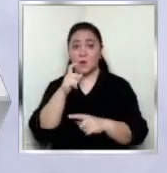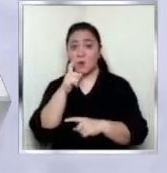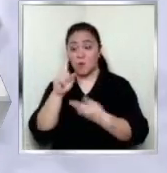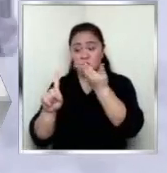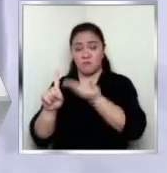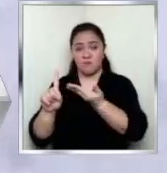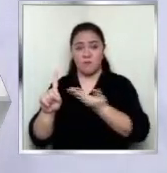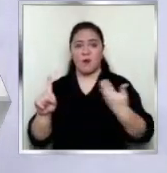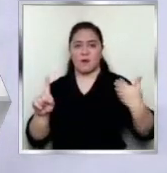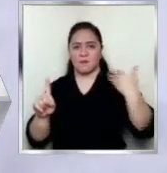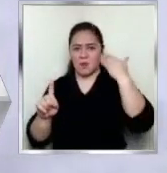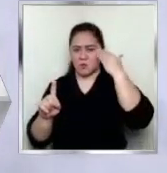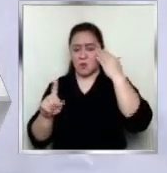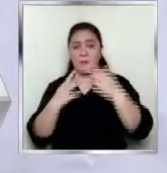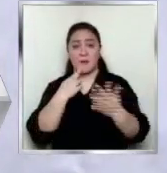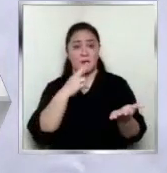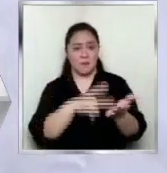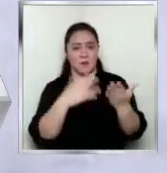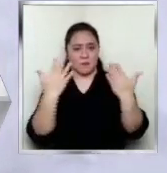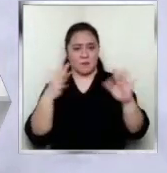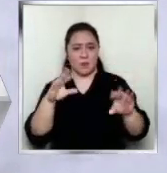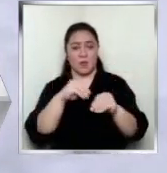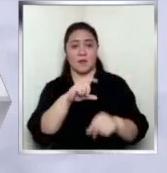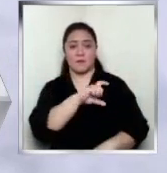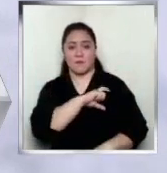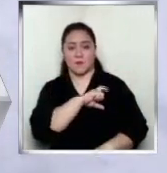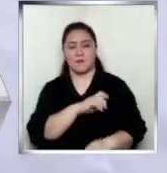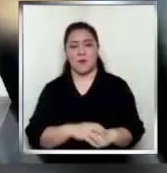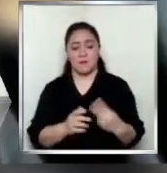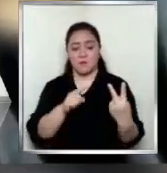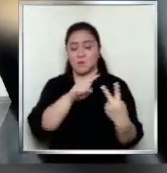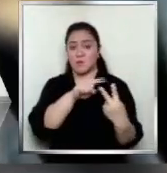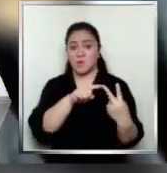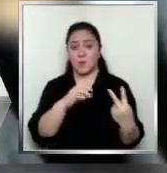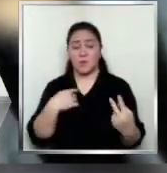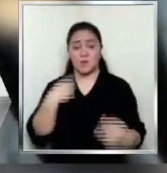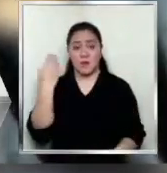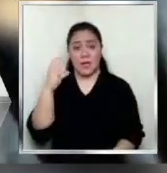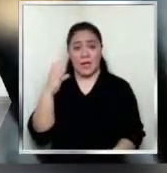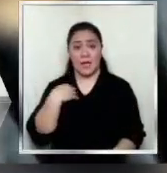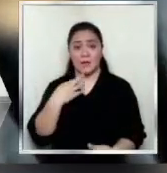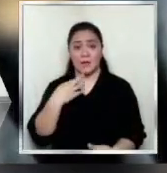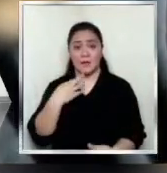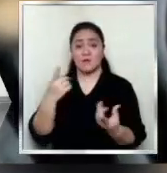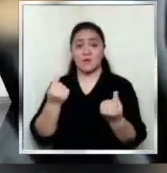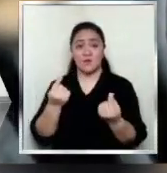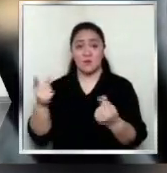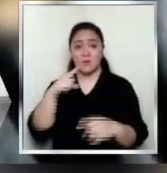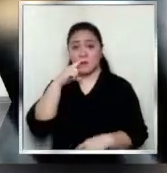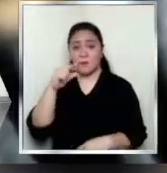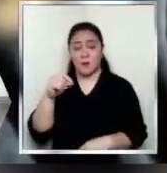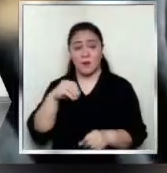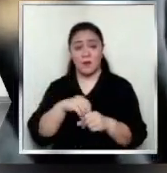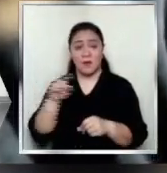nila agad ang insidente sa pulisya. Nag-iisip din ang magpinsan na maghain ng kaso. Paulit-ulit na yung tumakso sa isip ko na baka mangyari yung